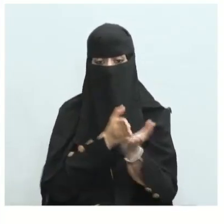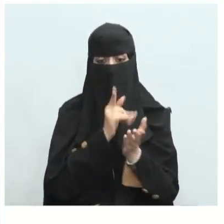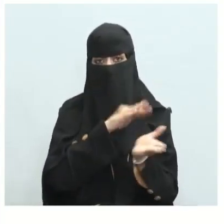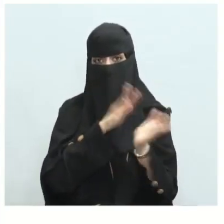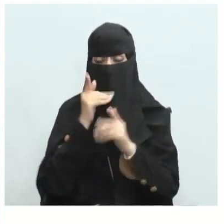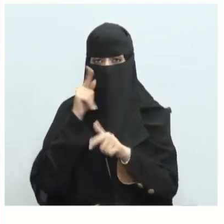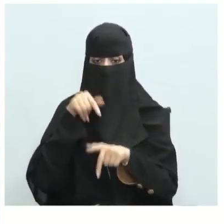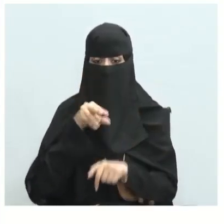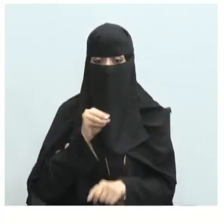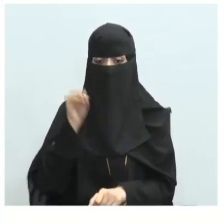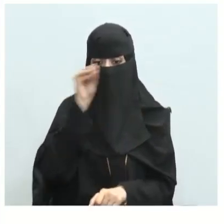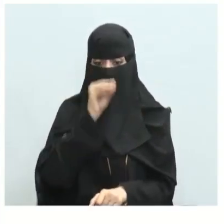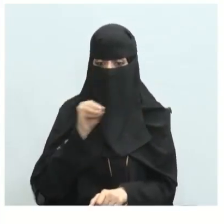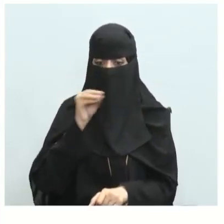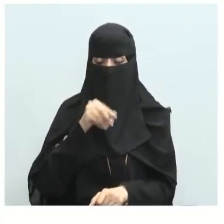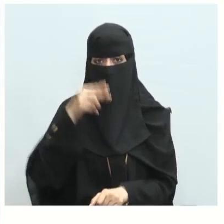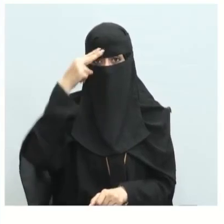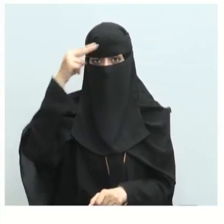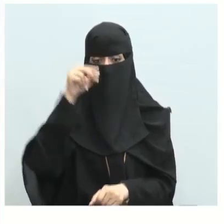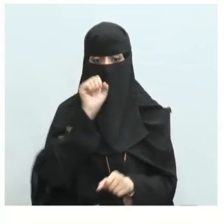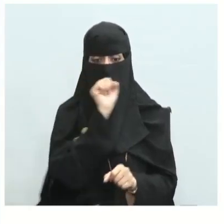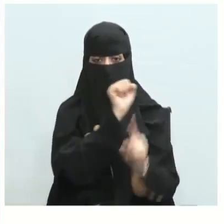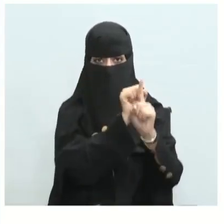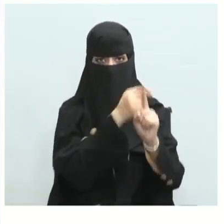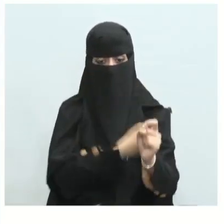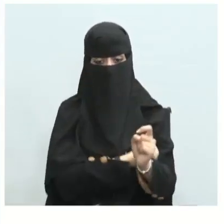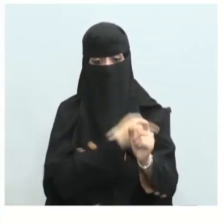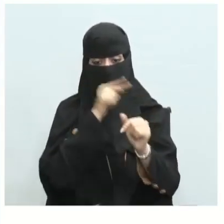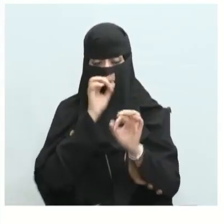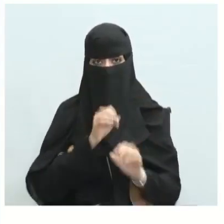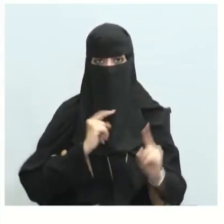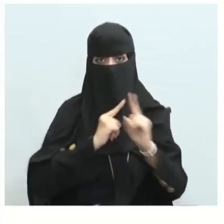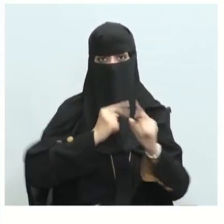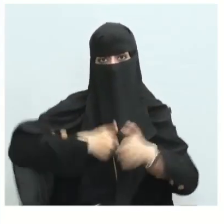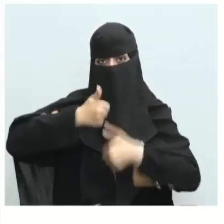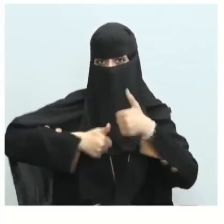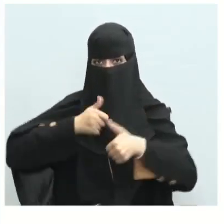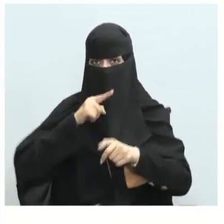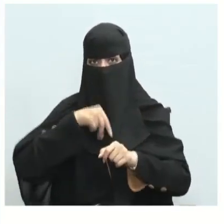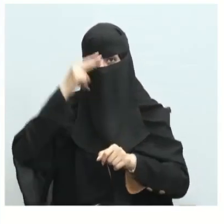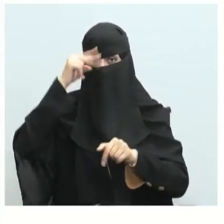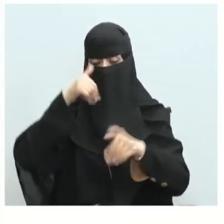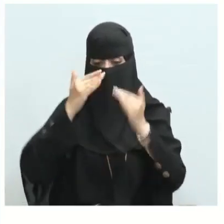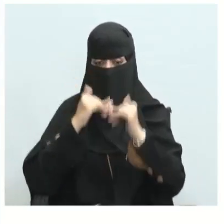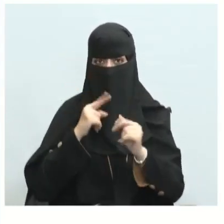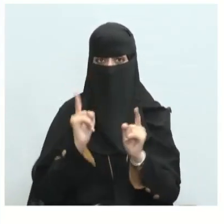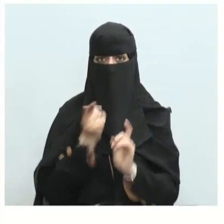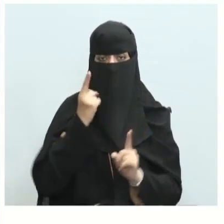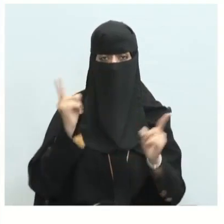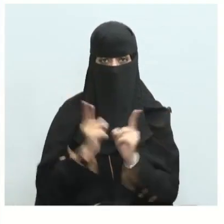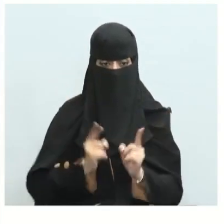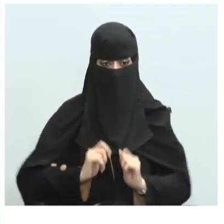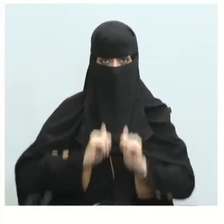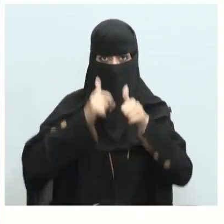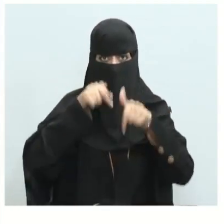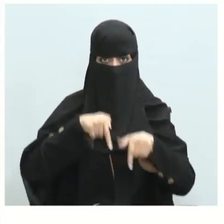للحصول على رخصه في الهيئه السعوديه للتخصصات الصحيه يهدف اختبار الرخصه السعوديه لما يلي تحديد الكفاءات اللازمه